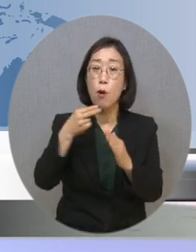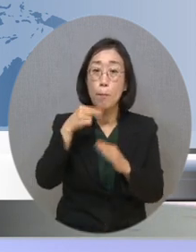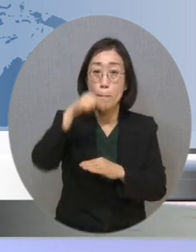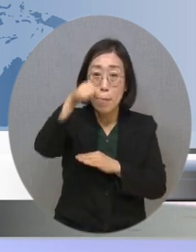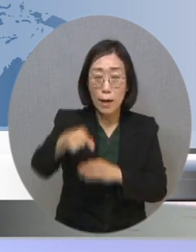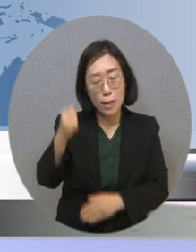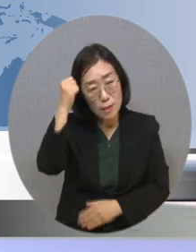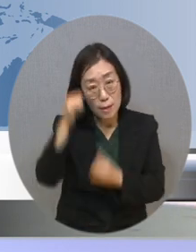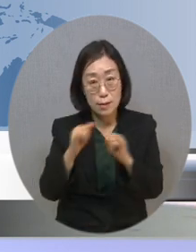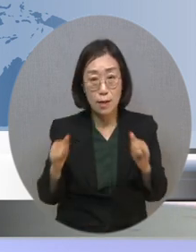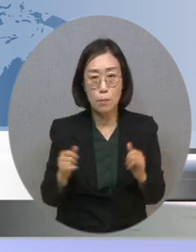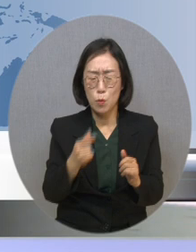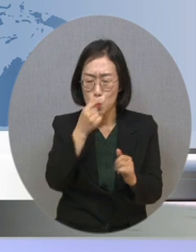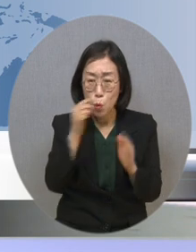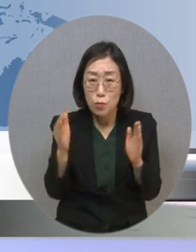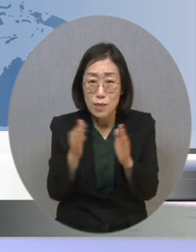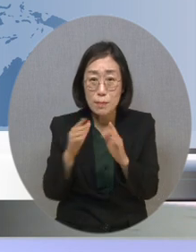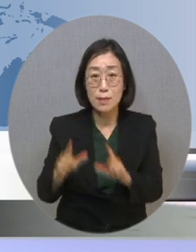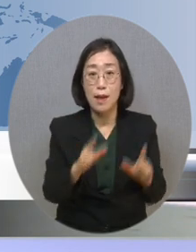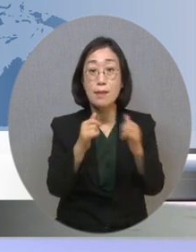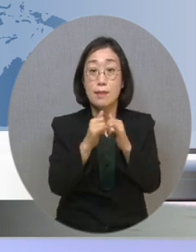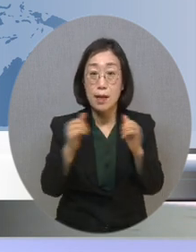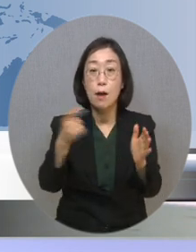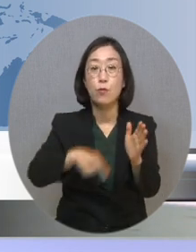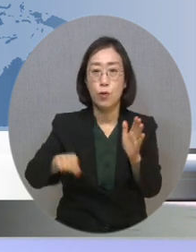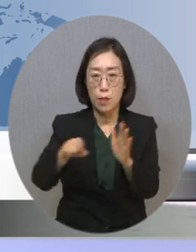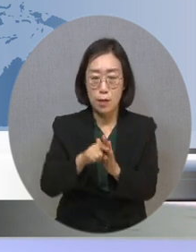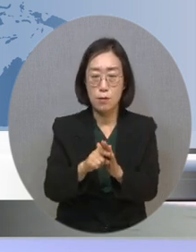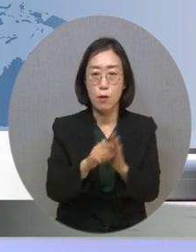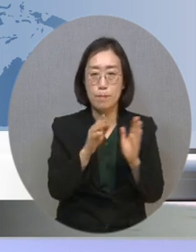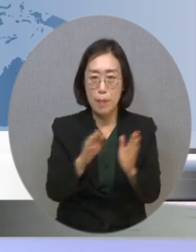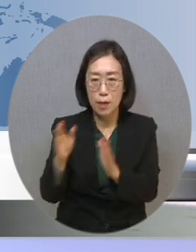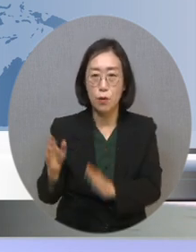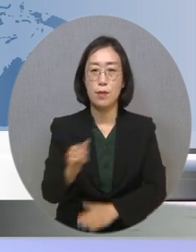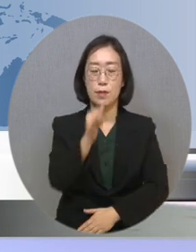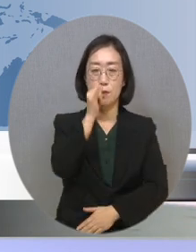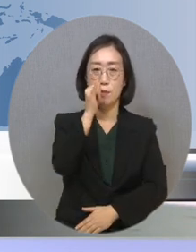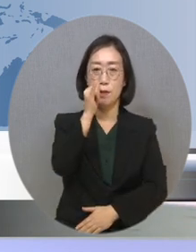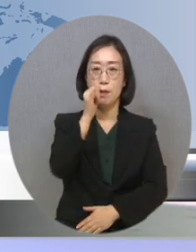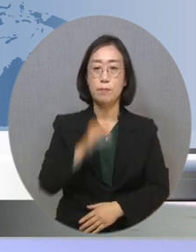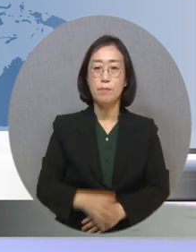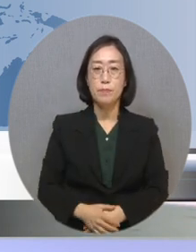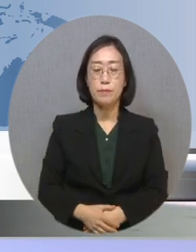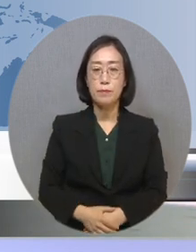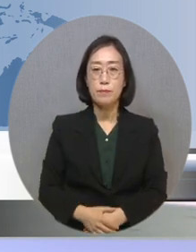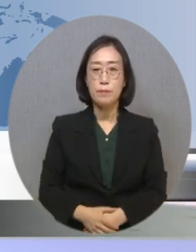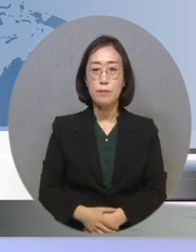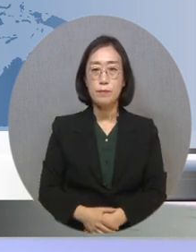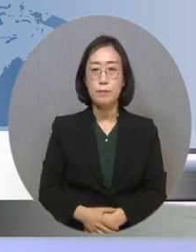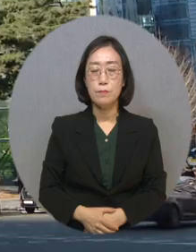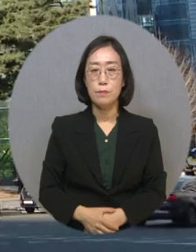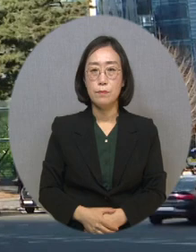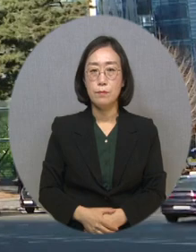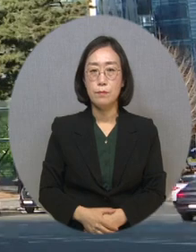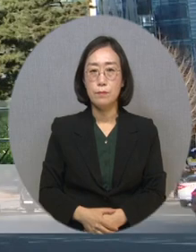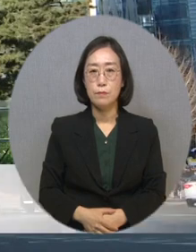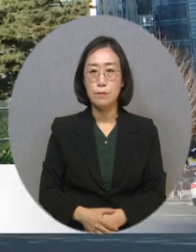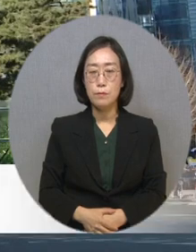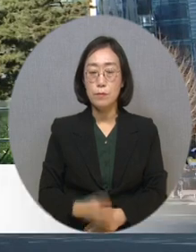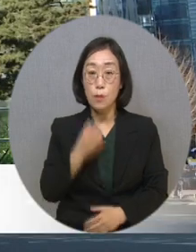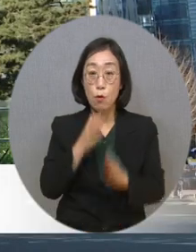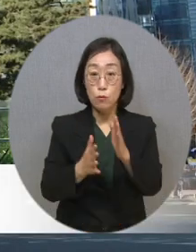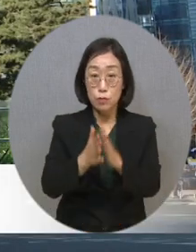등 한파의 어려움을 겪을 시민들을 위해 대책 마련에 나섰습니다 정유정 기자입니다